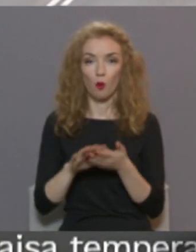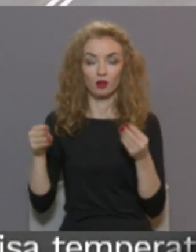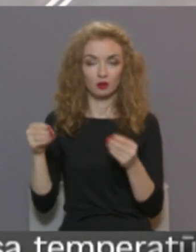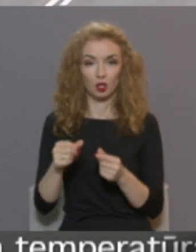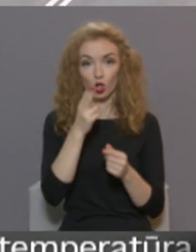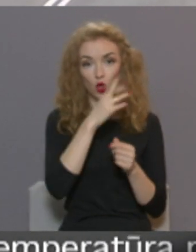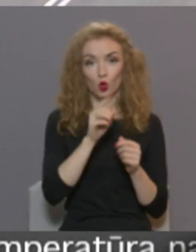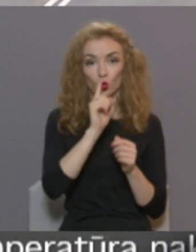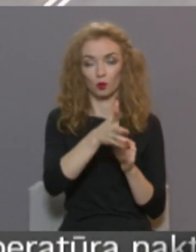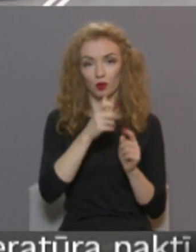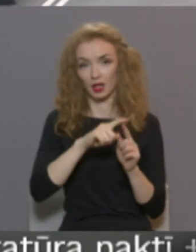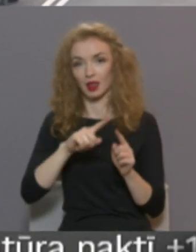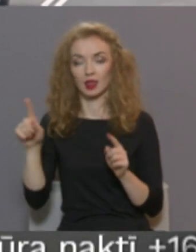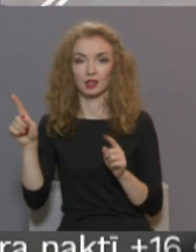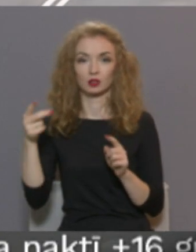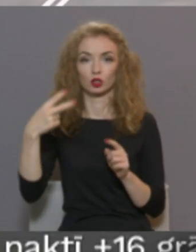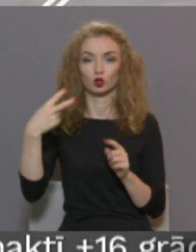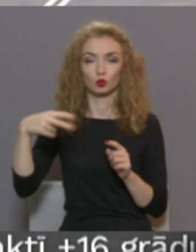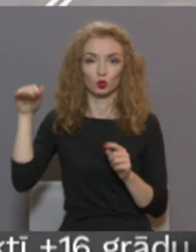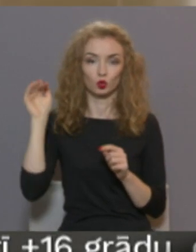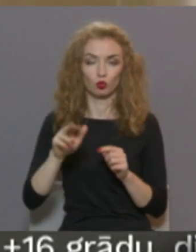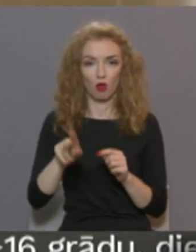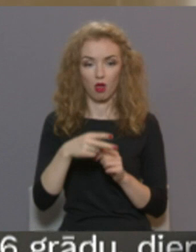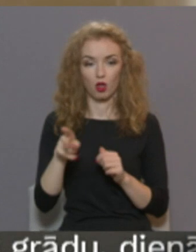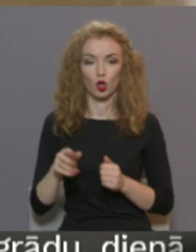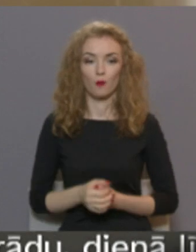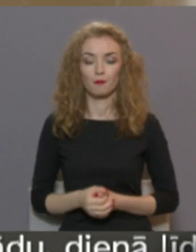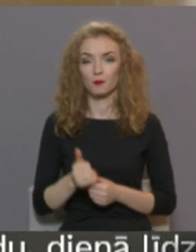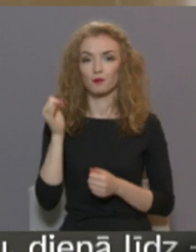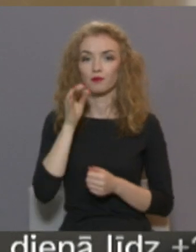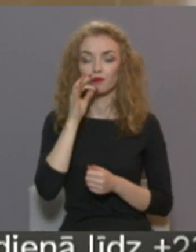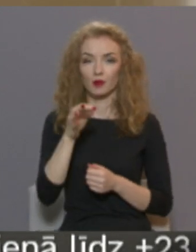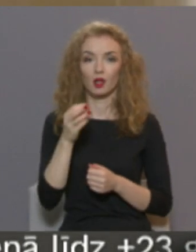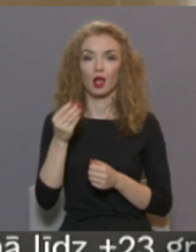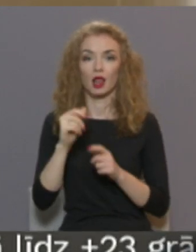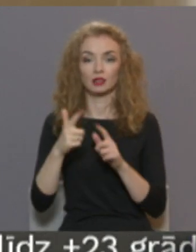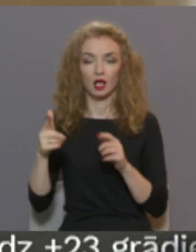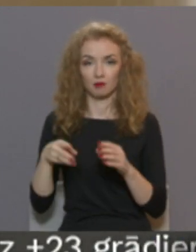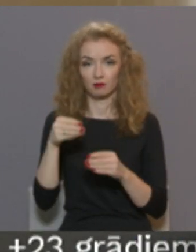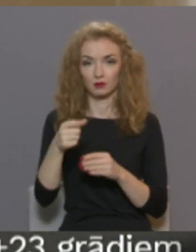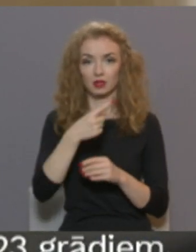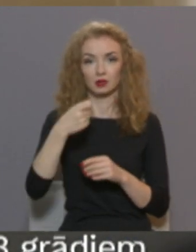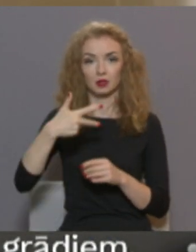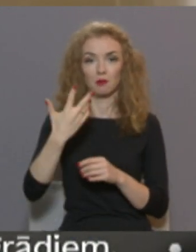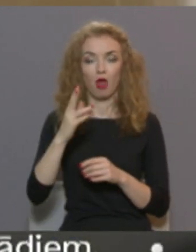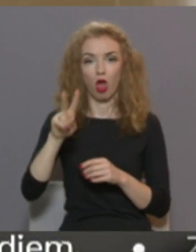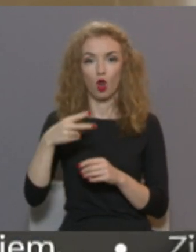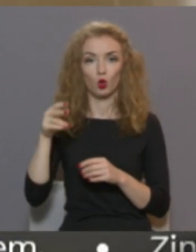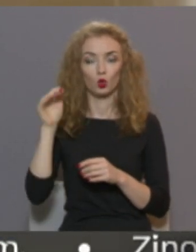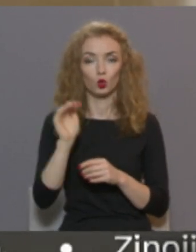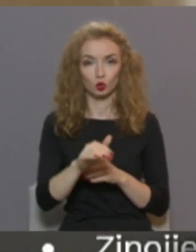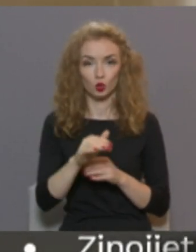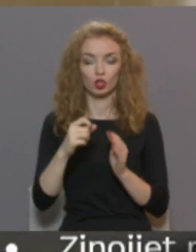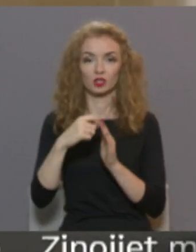no 1,5 līdz vairāk nekā 20 000 eiro. Līdzekļi tiks izmaksāti 153 000 eiro apmērā